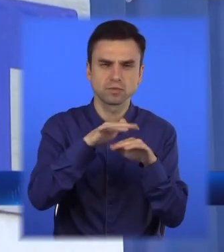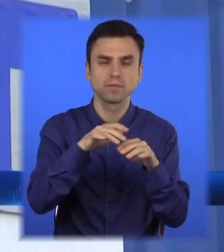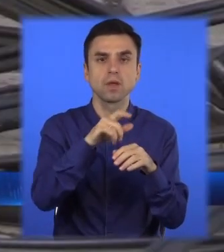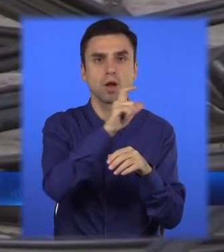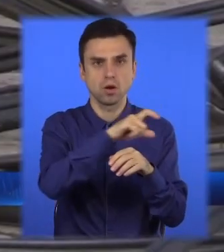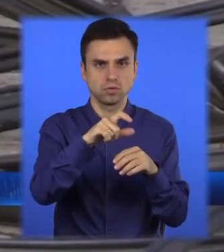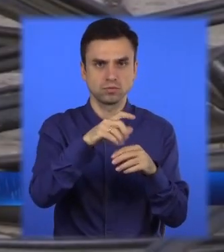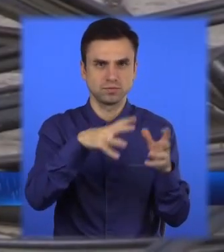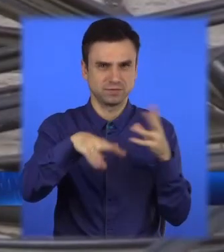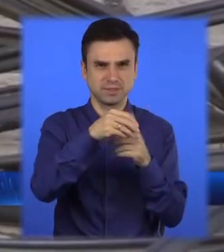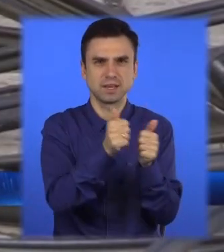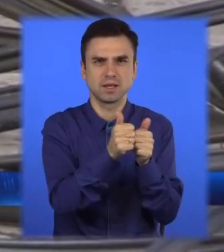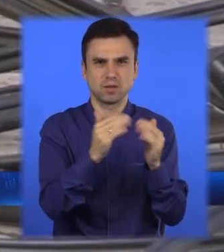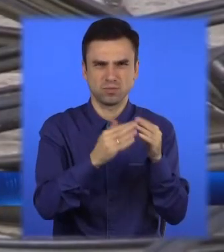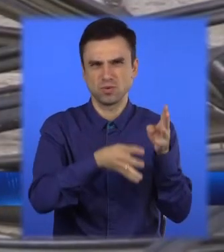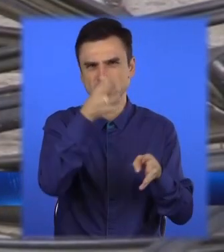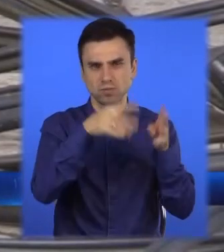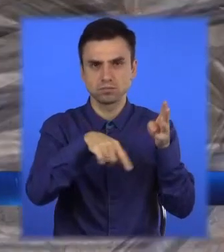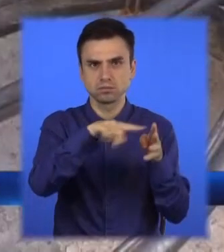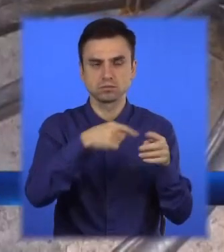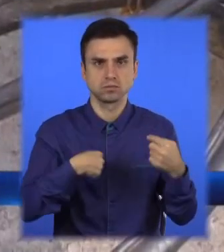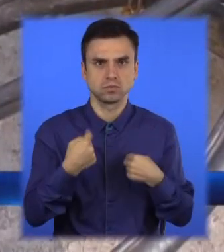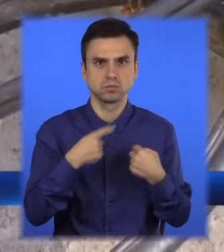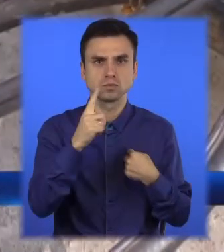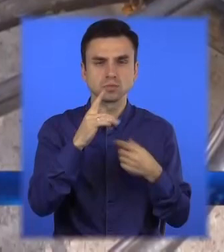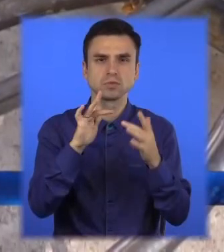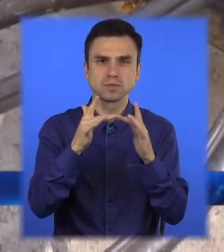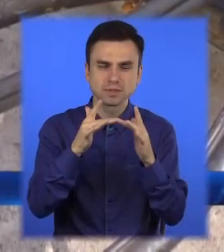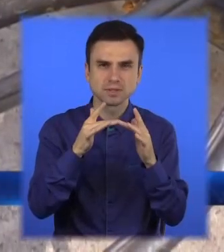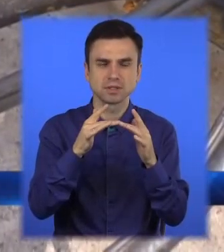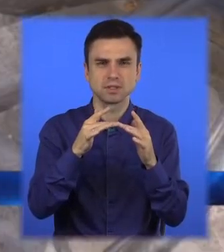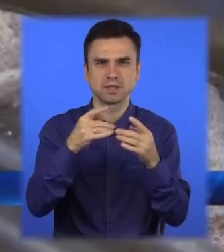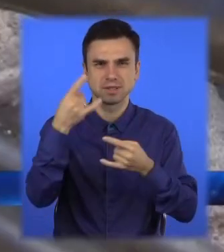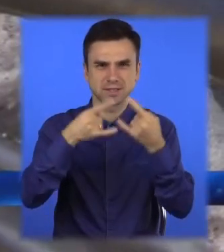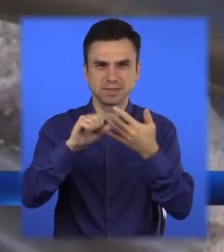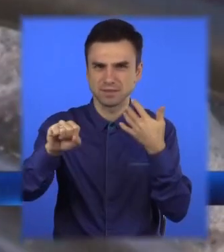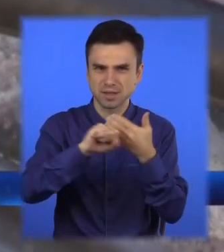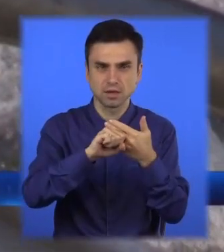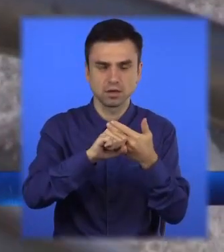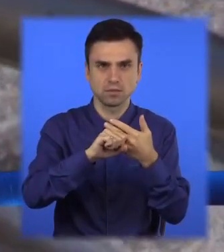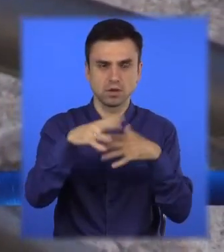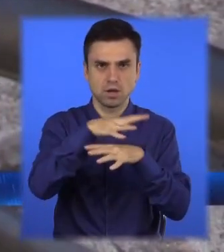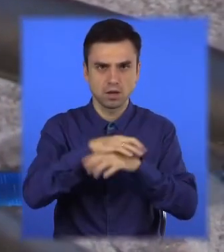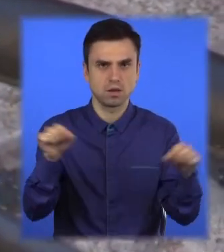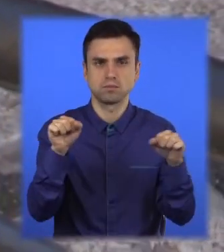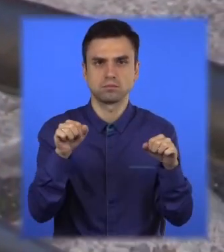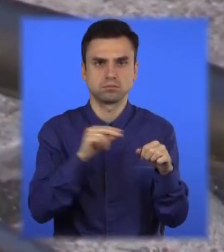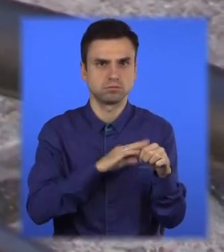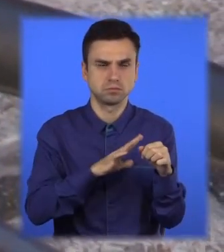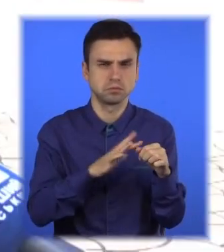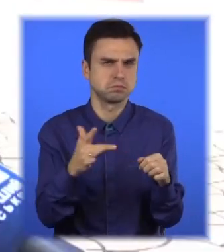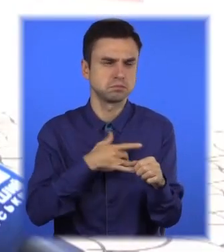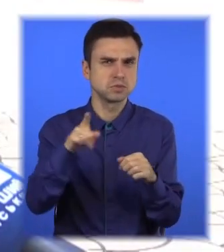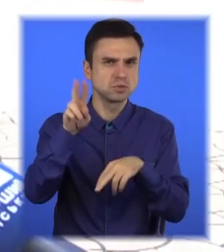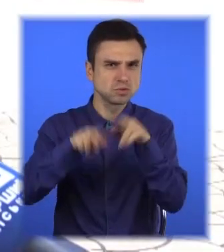зникло кабельне телебачення та інтернет. В усьому звинувачують будівельників. Мовляв, їм мережі заважали і вони їх